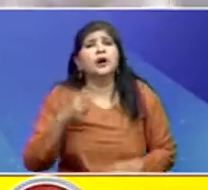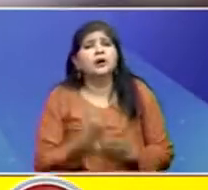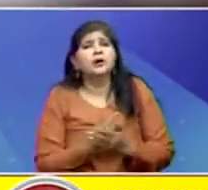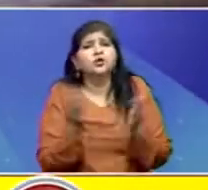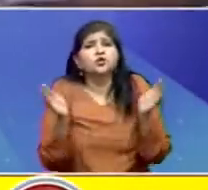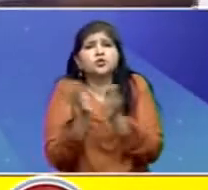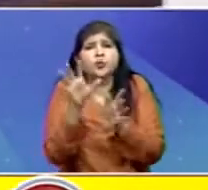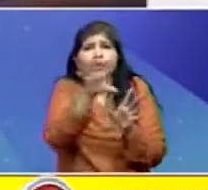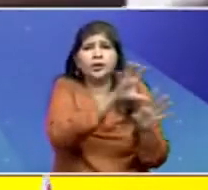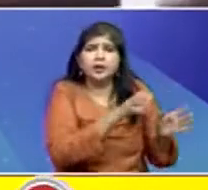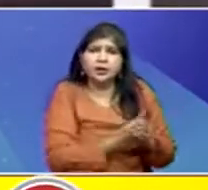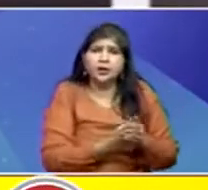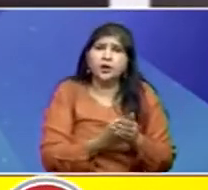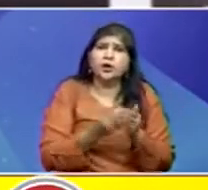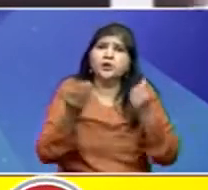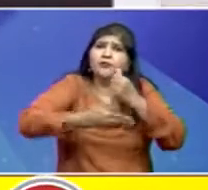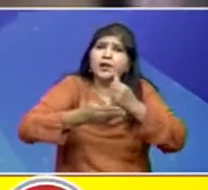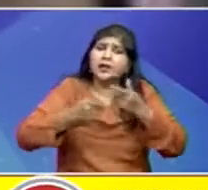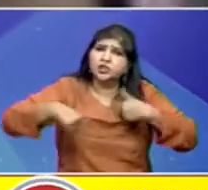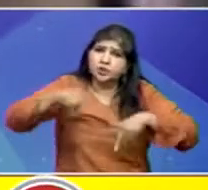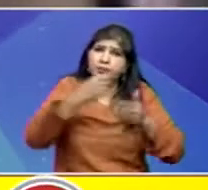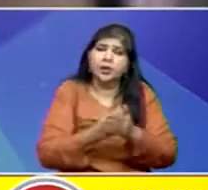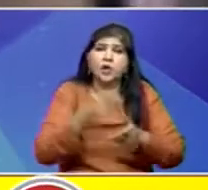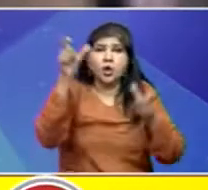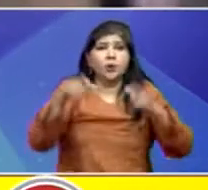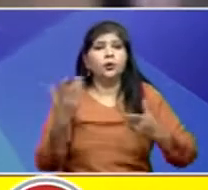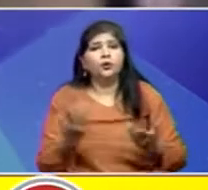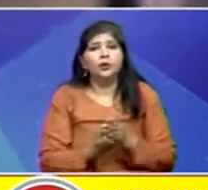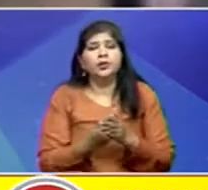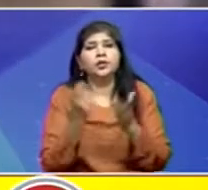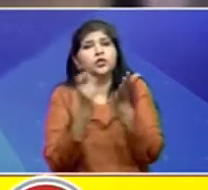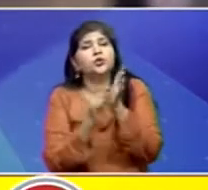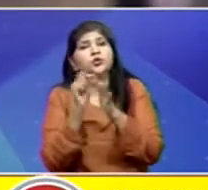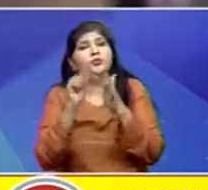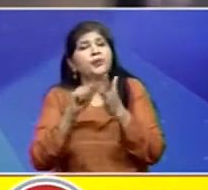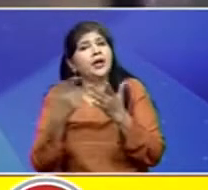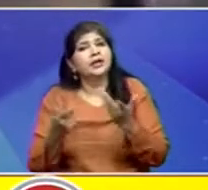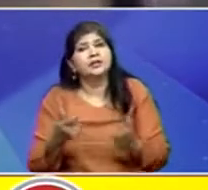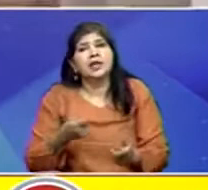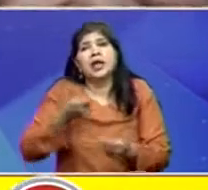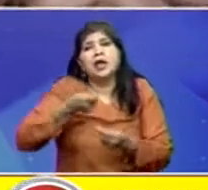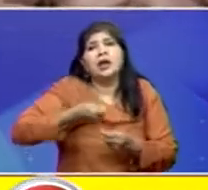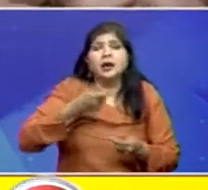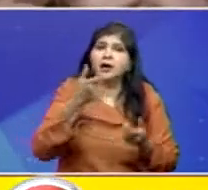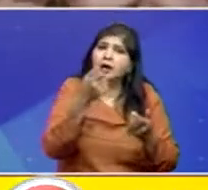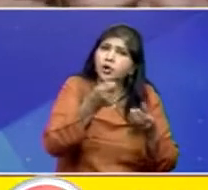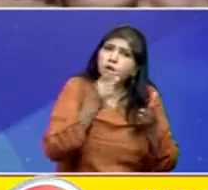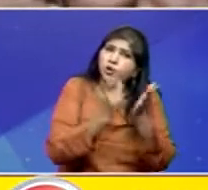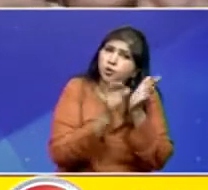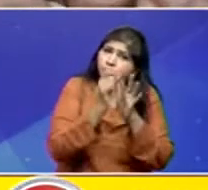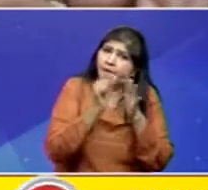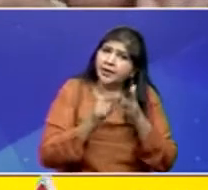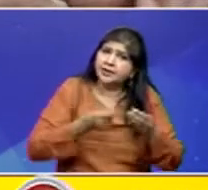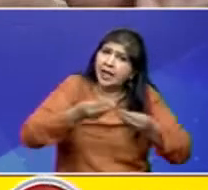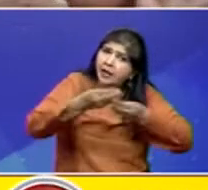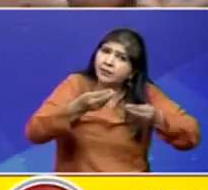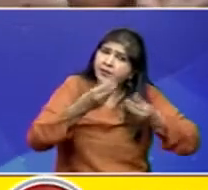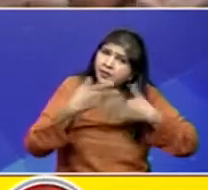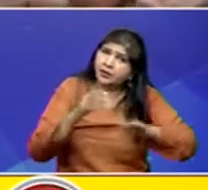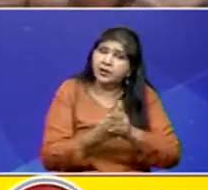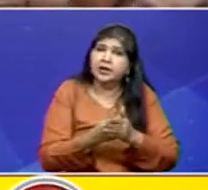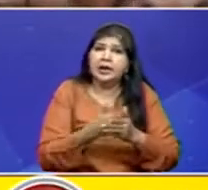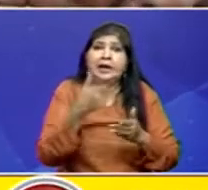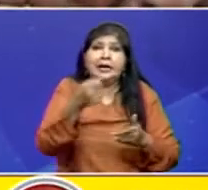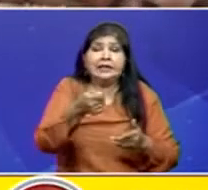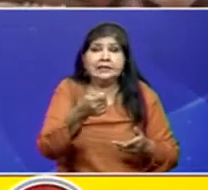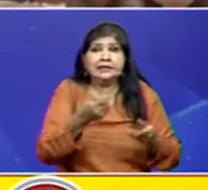और जादातर गावों में भी लोग UPI से ही लेंदेन कर रहे हैं डिजिटल एकानोमी से